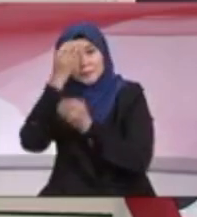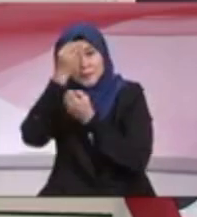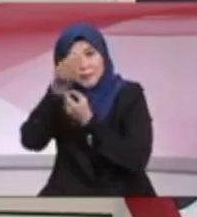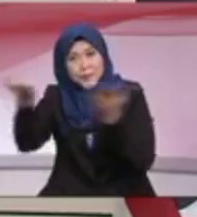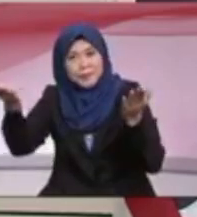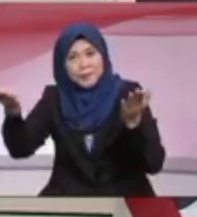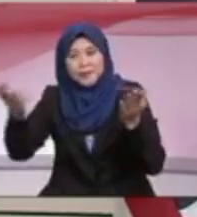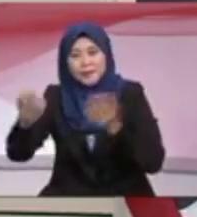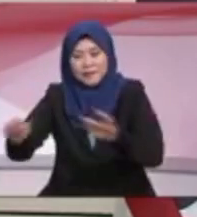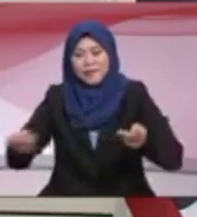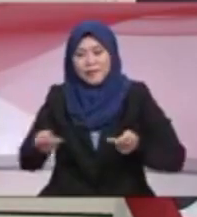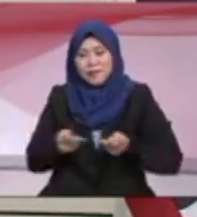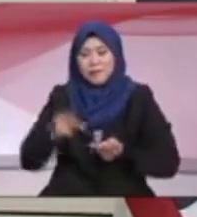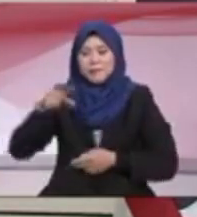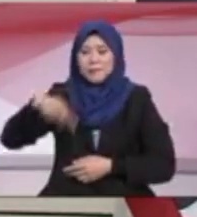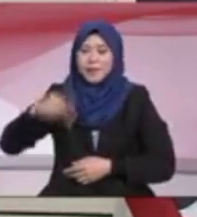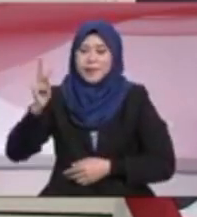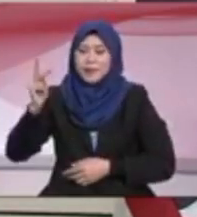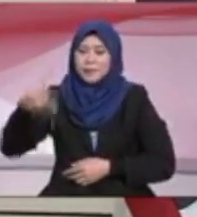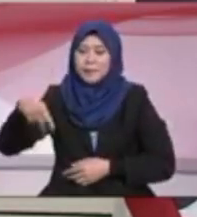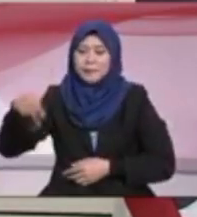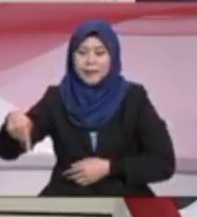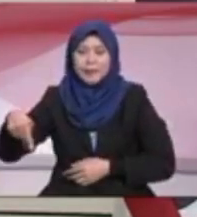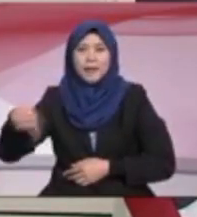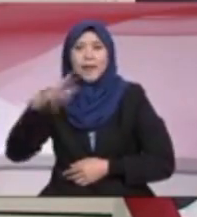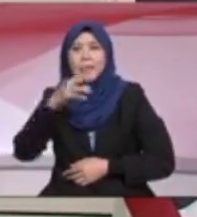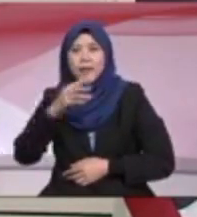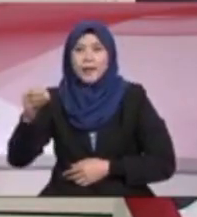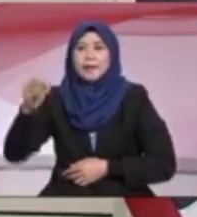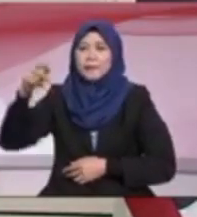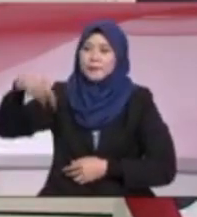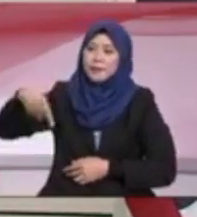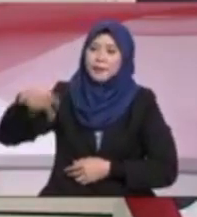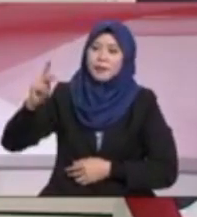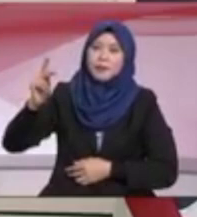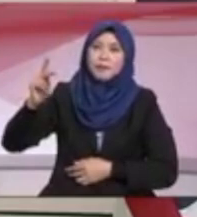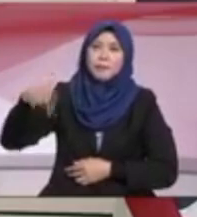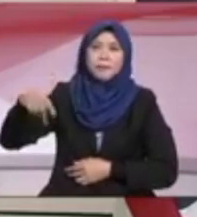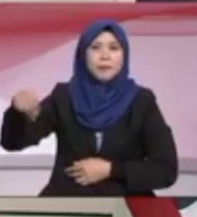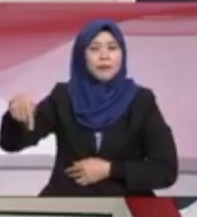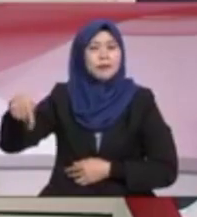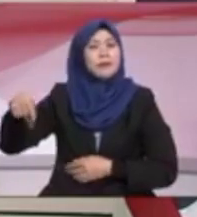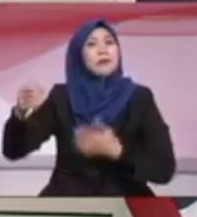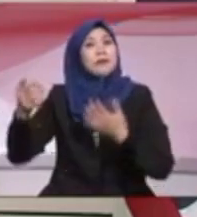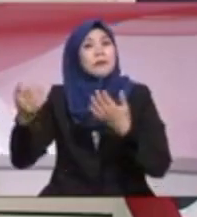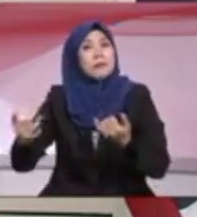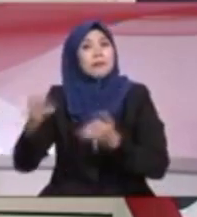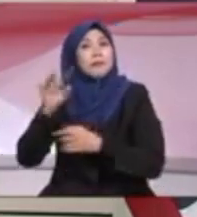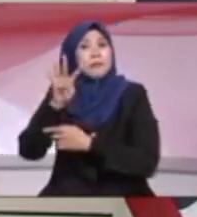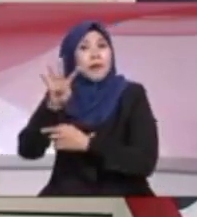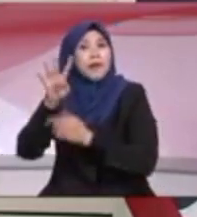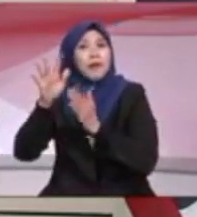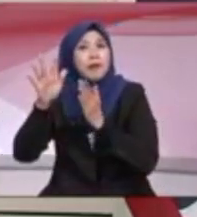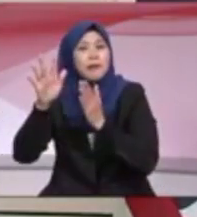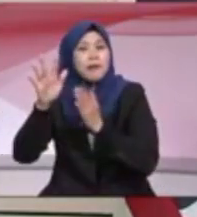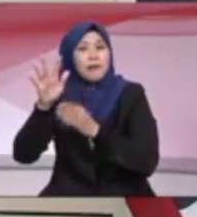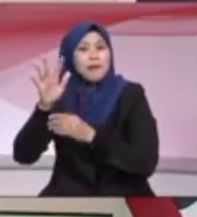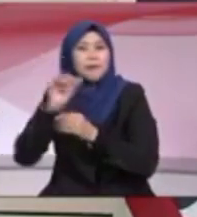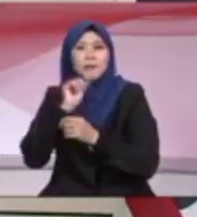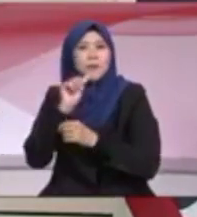di kawasan PKPB dan PKPP, empat orang boleh. Bukan empat